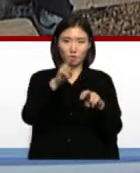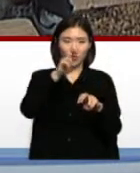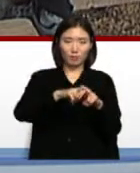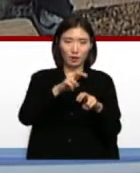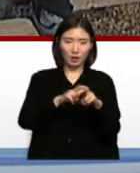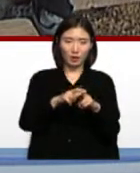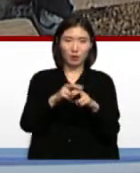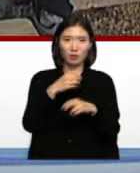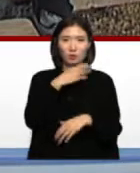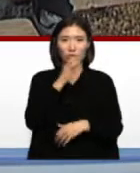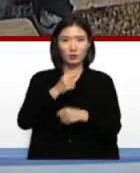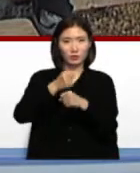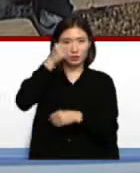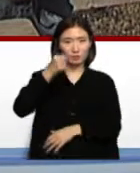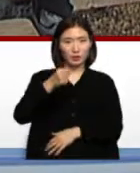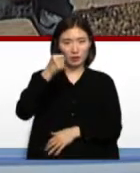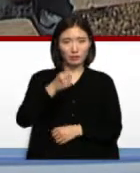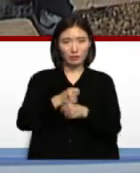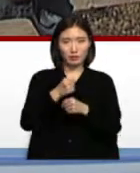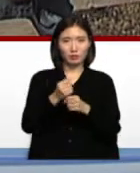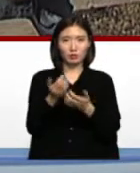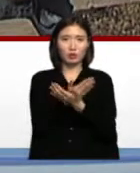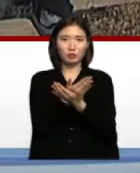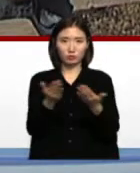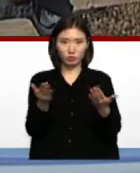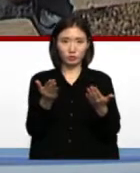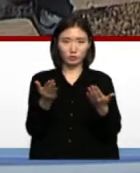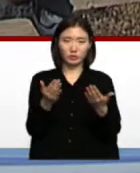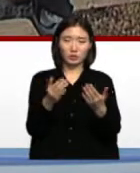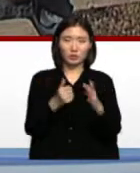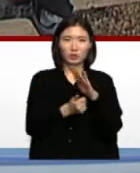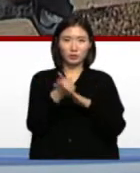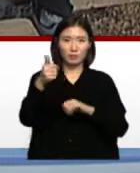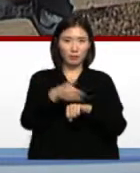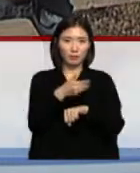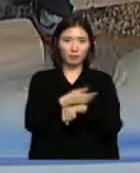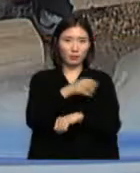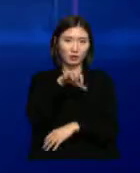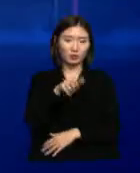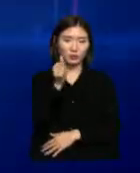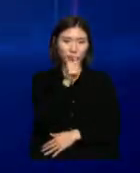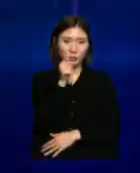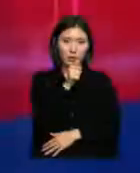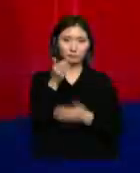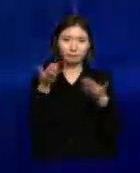어르신들에게 나눠주기도 하는 곳. 강동구 희망목공소를 박영찬 기자가 소개합니다.